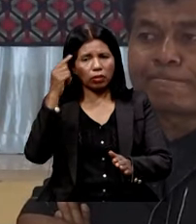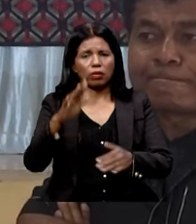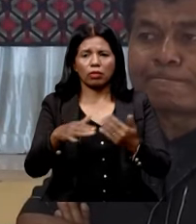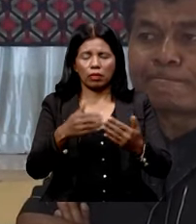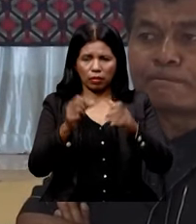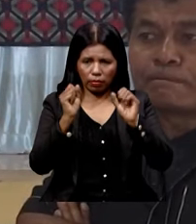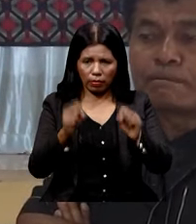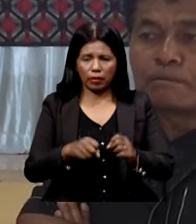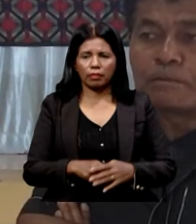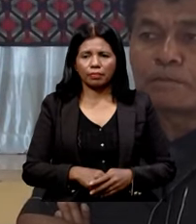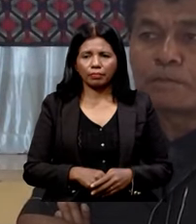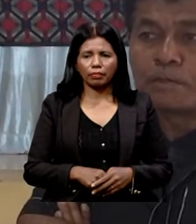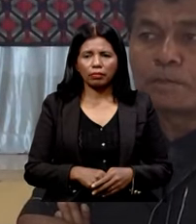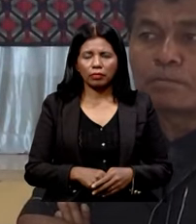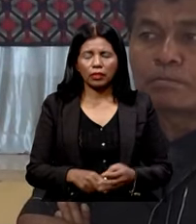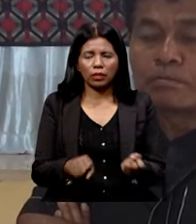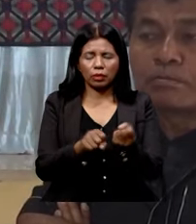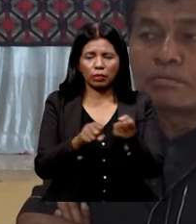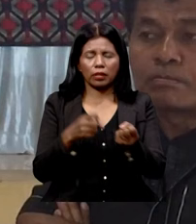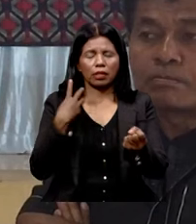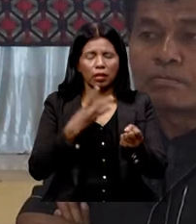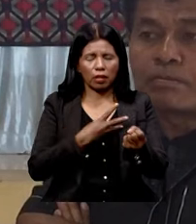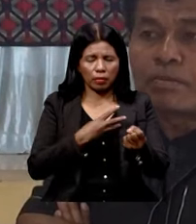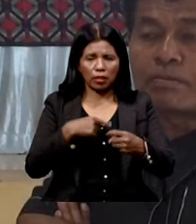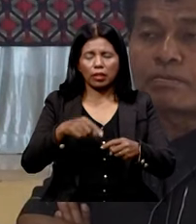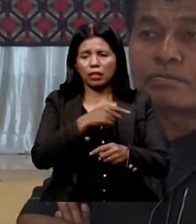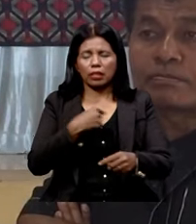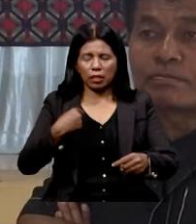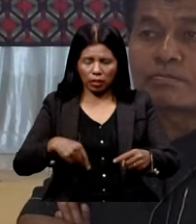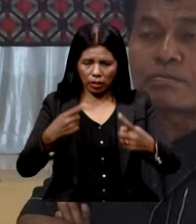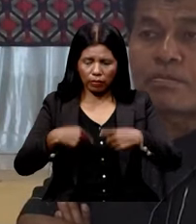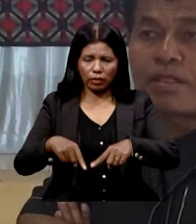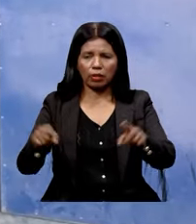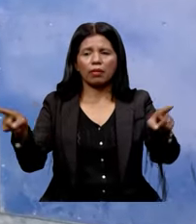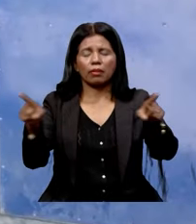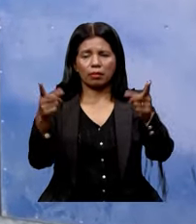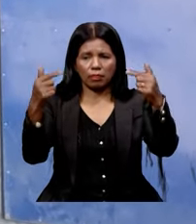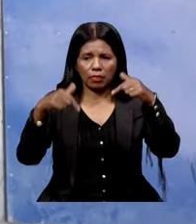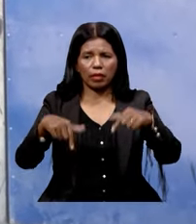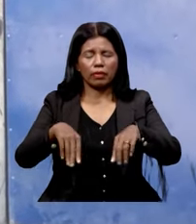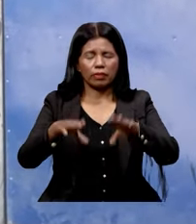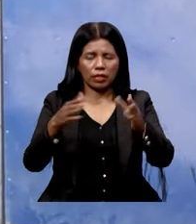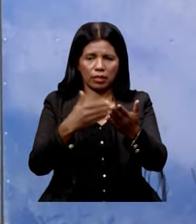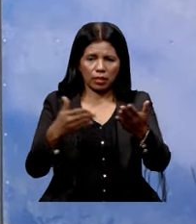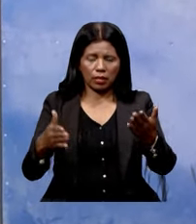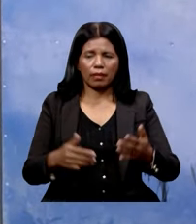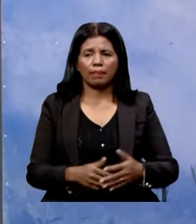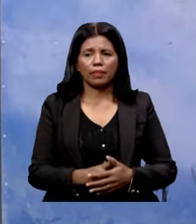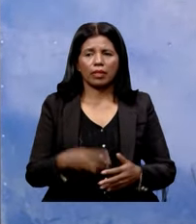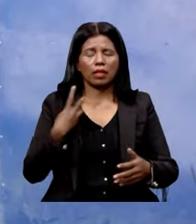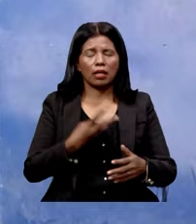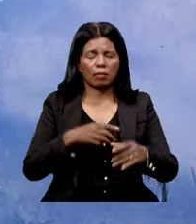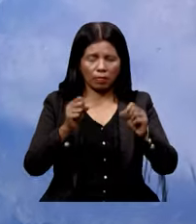beleng apoy ami i haru ka fila sini sir nebe mayo ane san perang kaki lima buat nebe ami bel